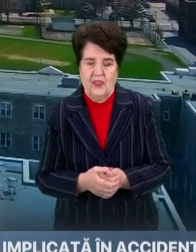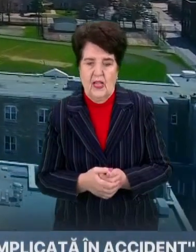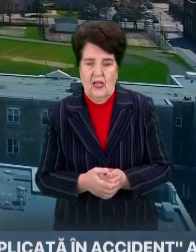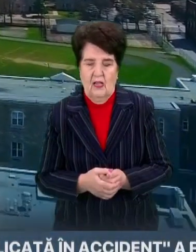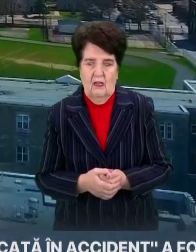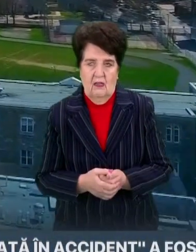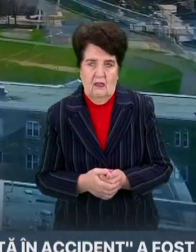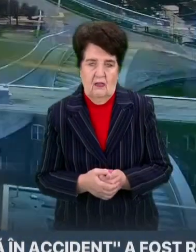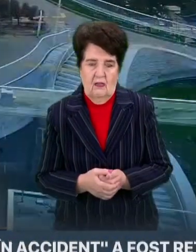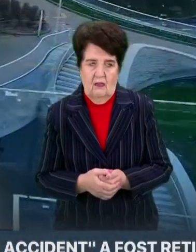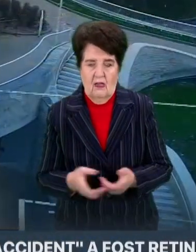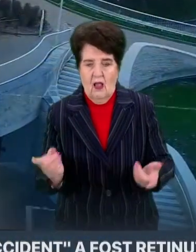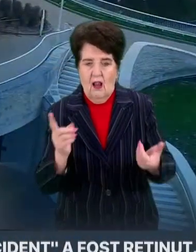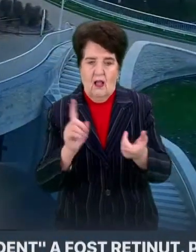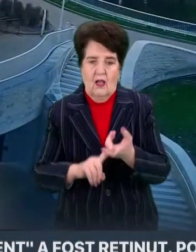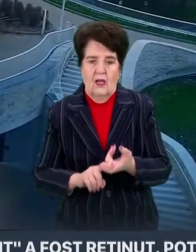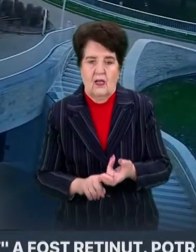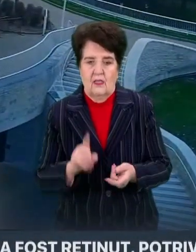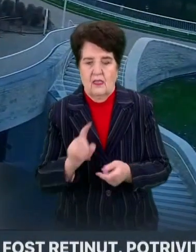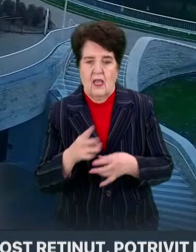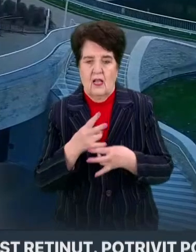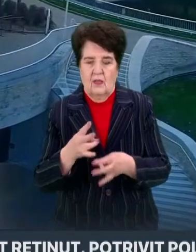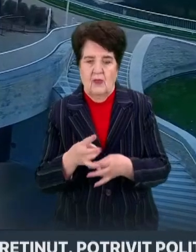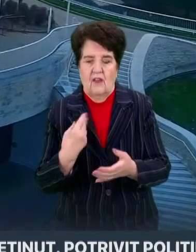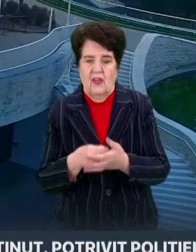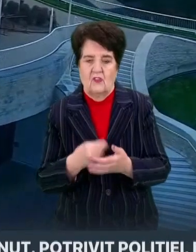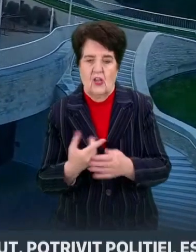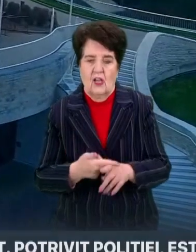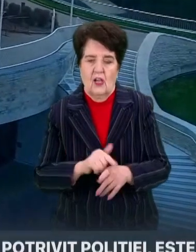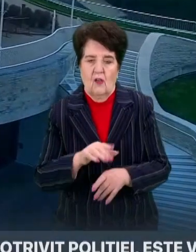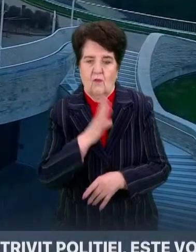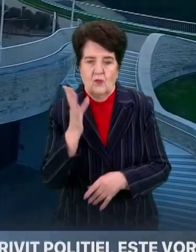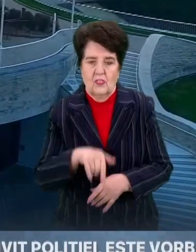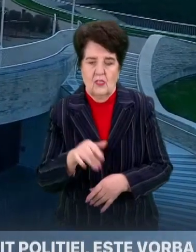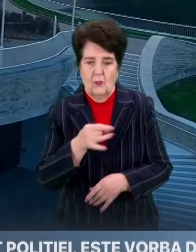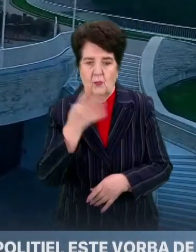răsunătoare legate de crimele financiare care s-au întâmplat în Republica Moldova.